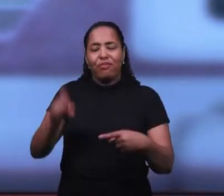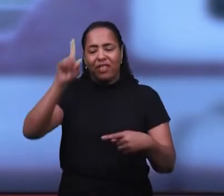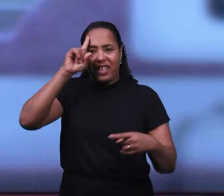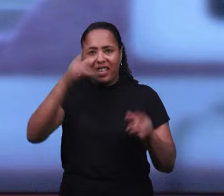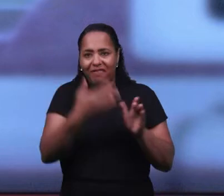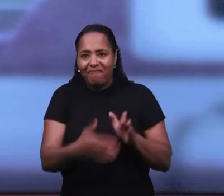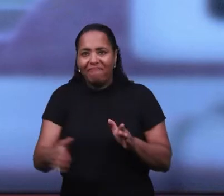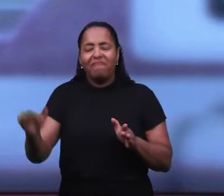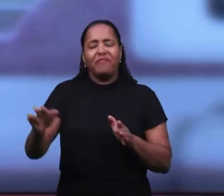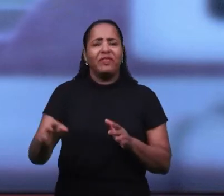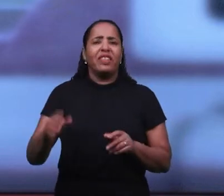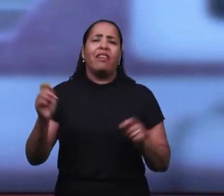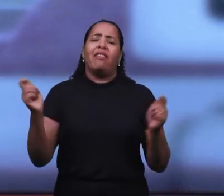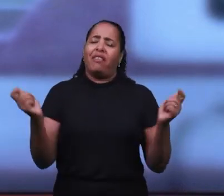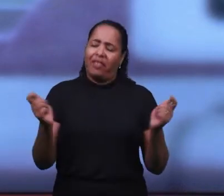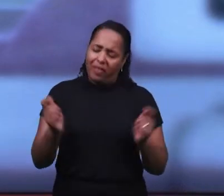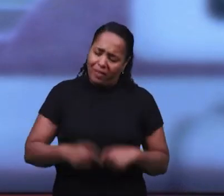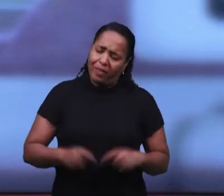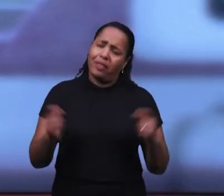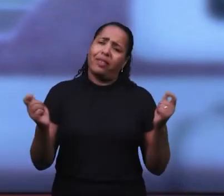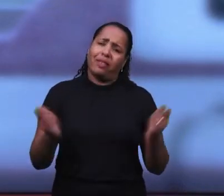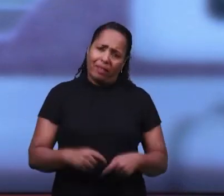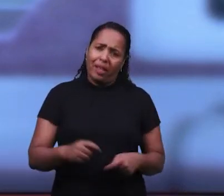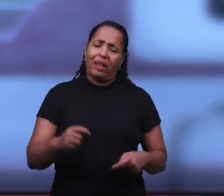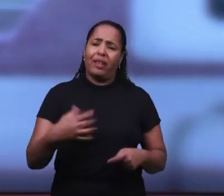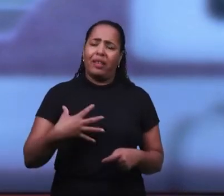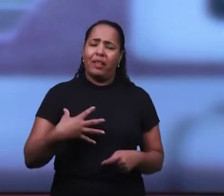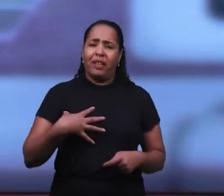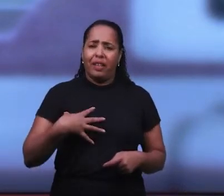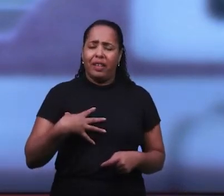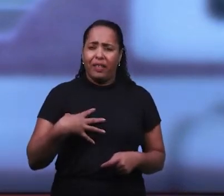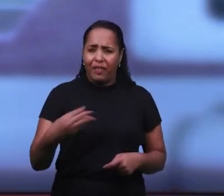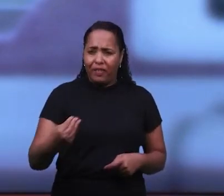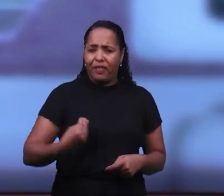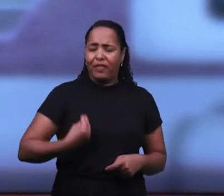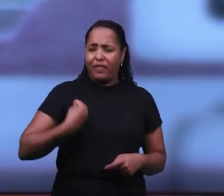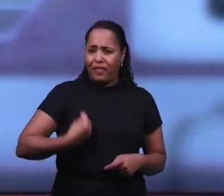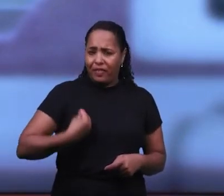heureuse de ce qu'elle fait et encouragée pour les défis journaliers. Nous pouvons